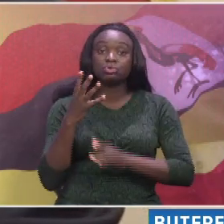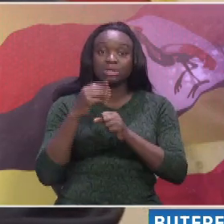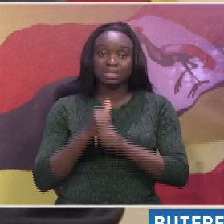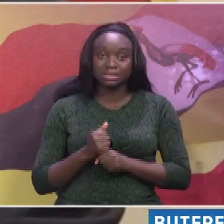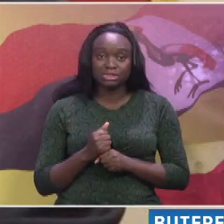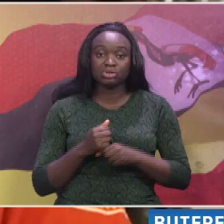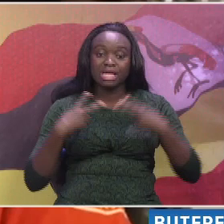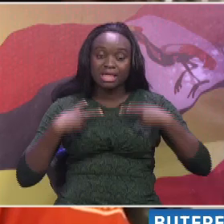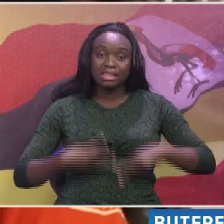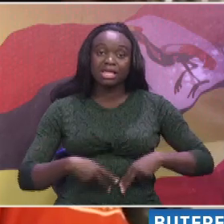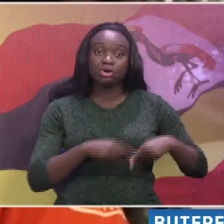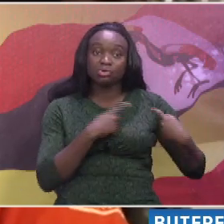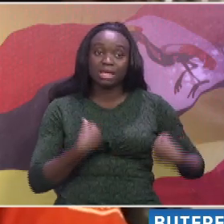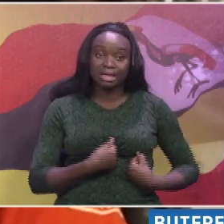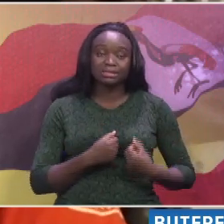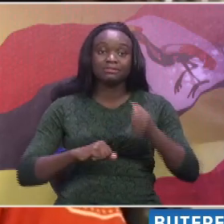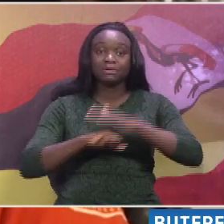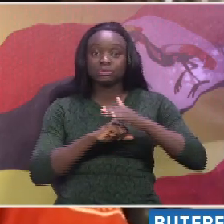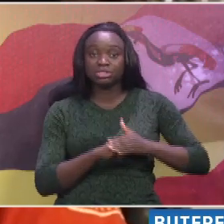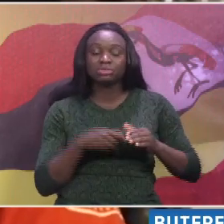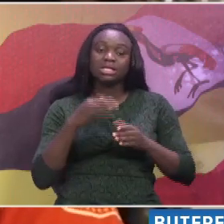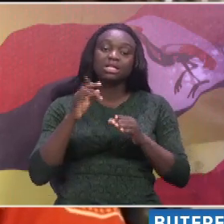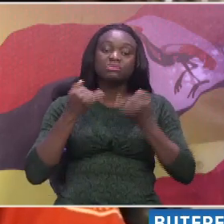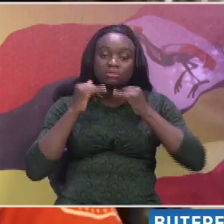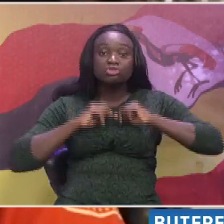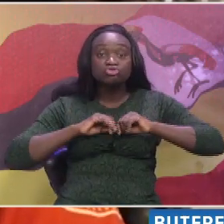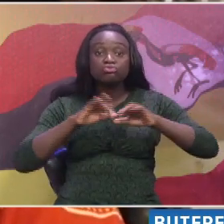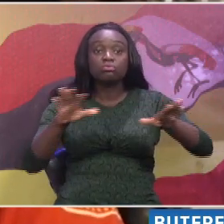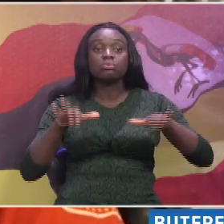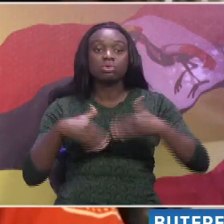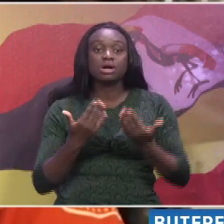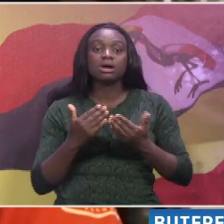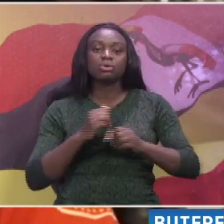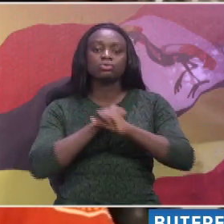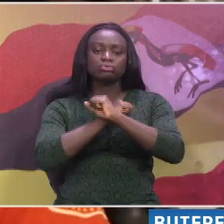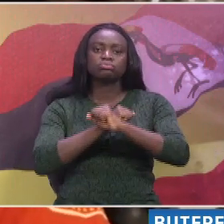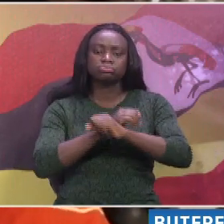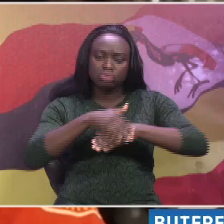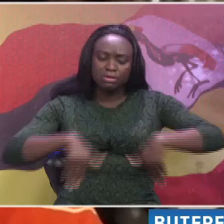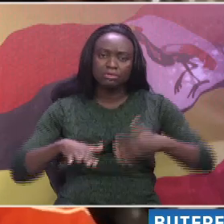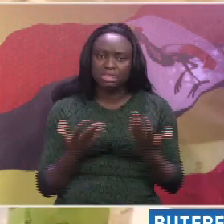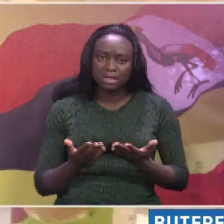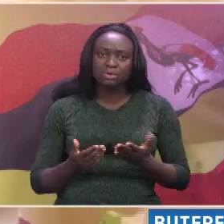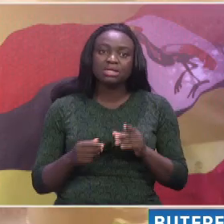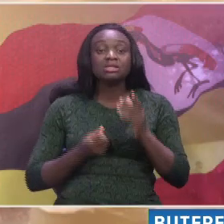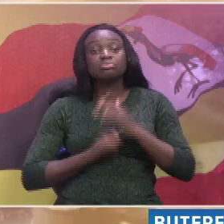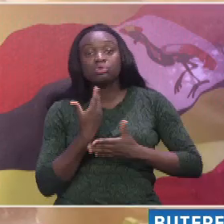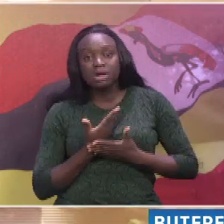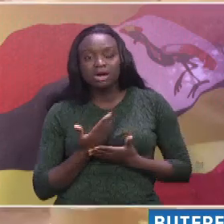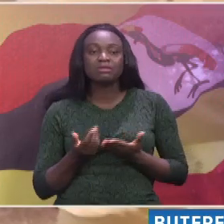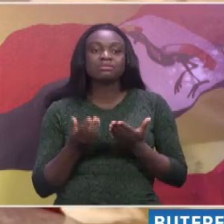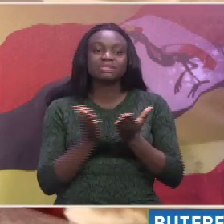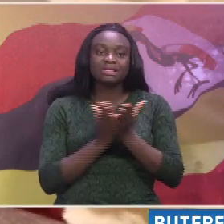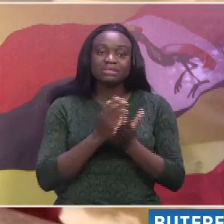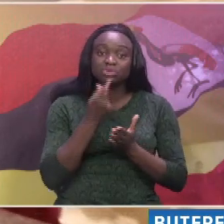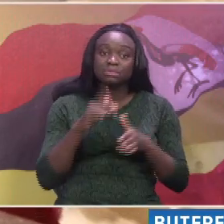Health Heart Foundation ekiyambako okusaasaanya amawulire ku bulwadde buno, engeri y'okubwewala ate n'okubujjanjaba. Olwaleero ekitongole